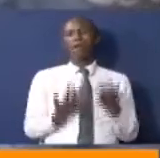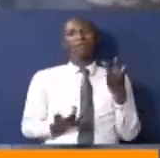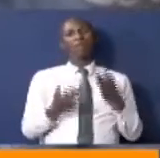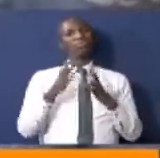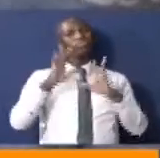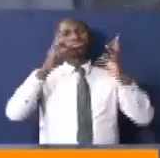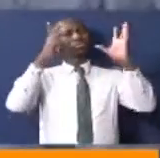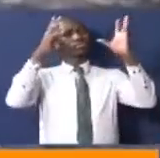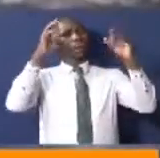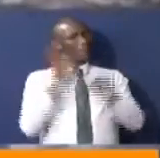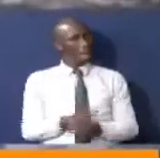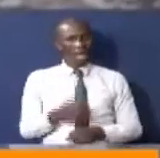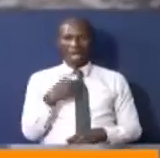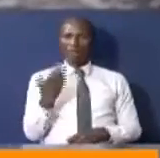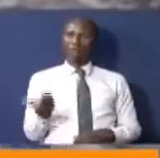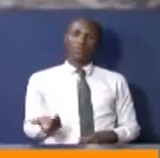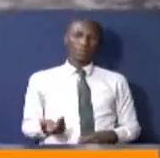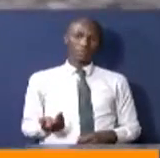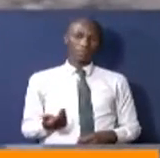umepikia hii mbao siko juu.